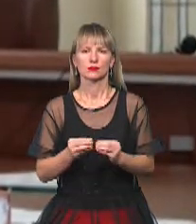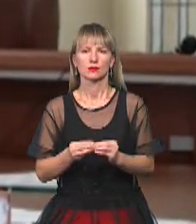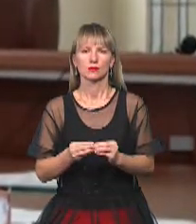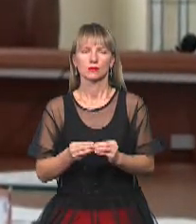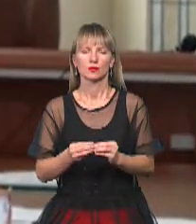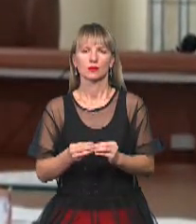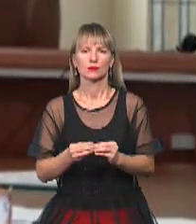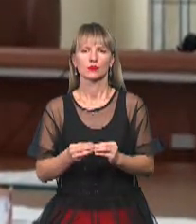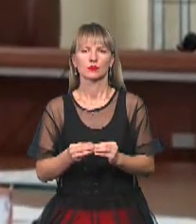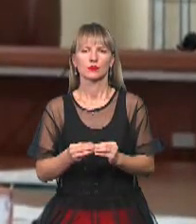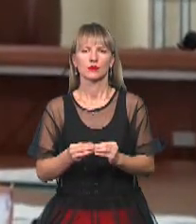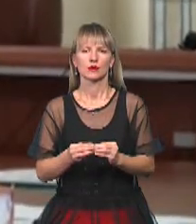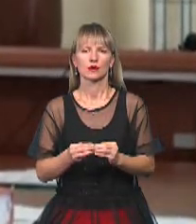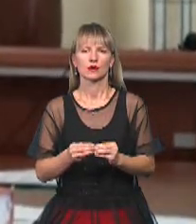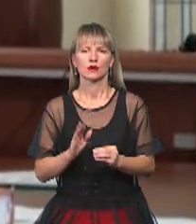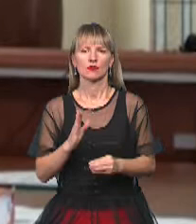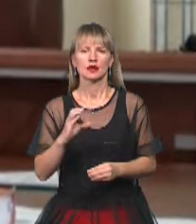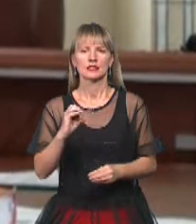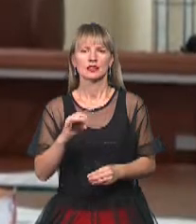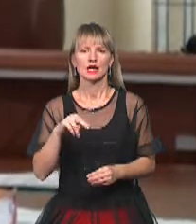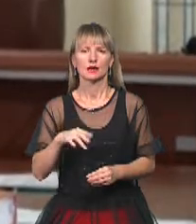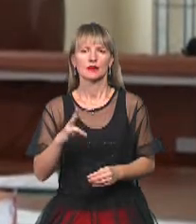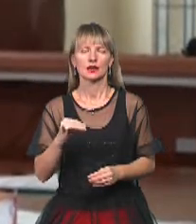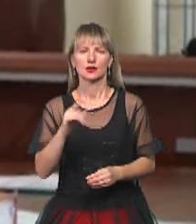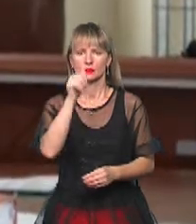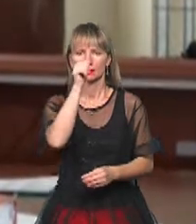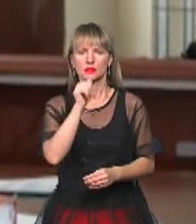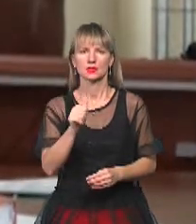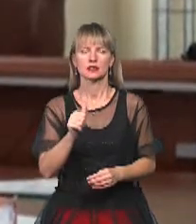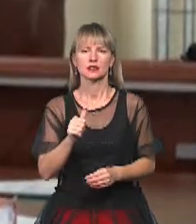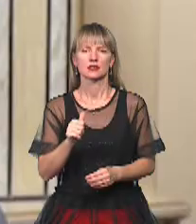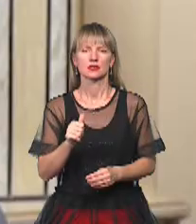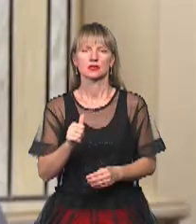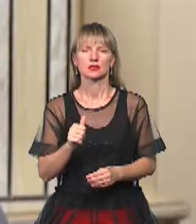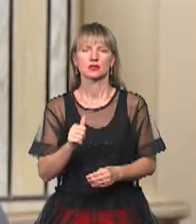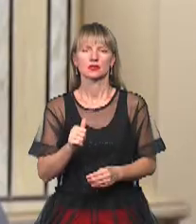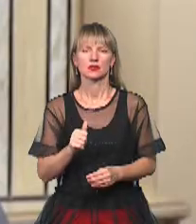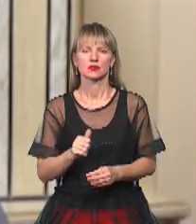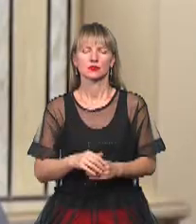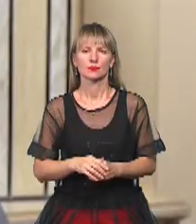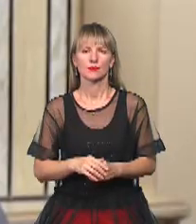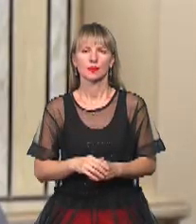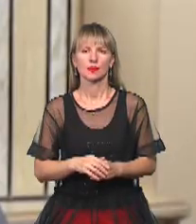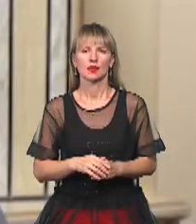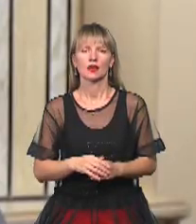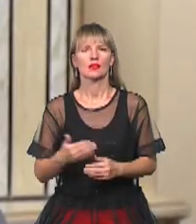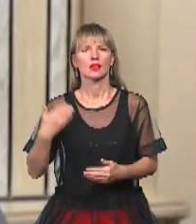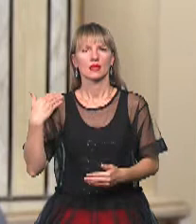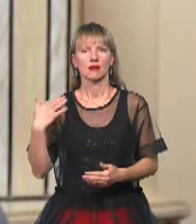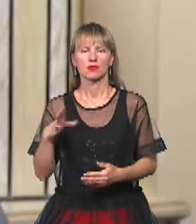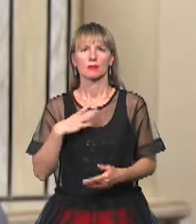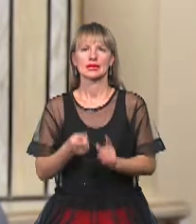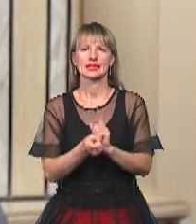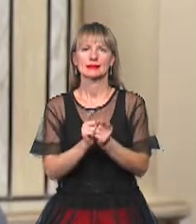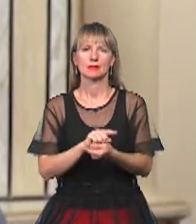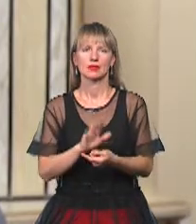у серпні місяці, це Вознесенська районна адміністрація та Дніпровська районна адміністрація. Нещодавно відбулися зміни